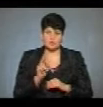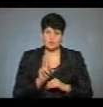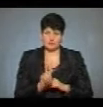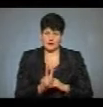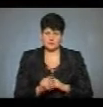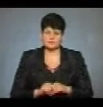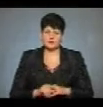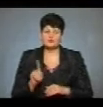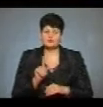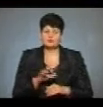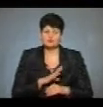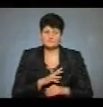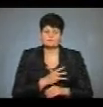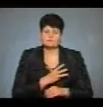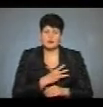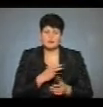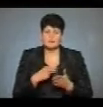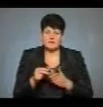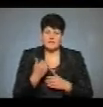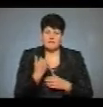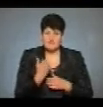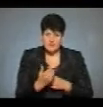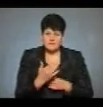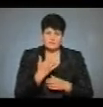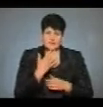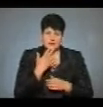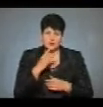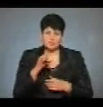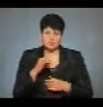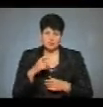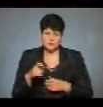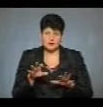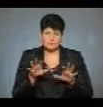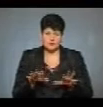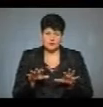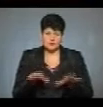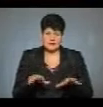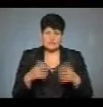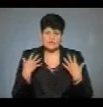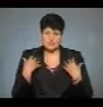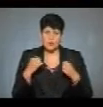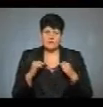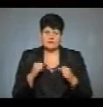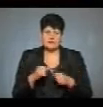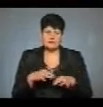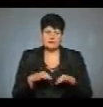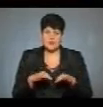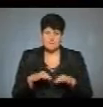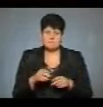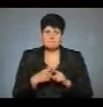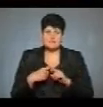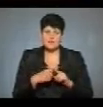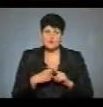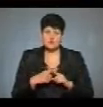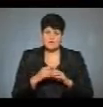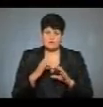Що було мотивацією все-таки придбання вами як народним рухом на посаді начальника управління транспорту? Білоруських автобусів, а